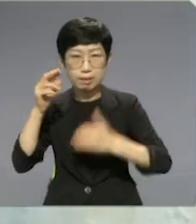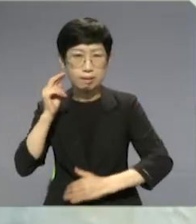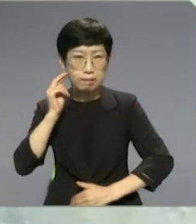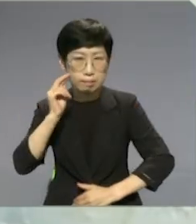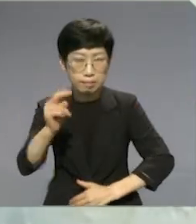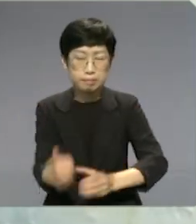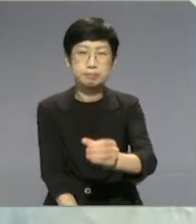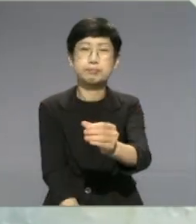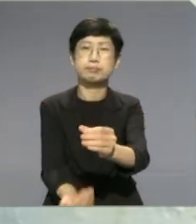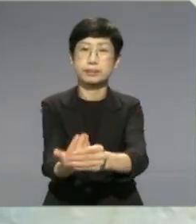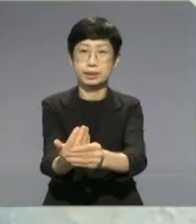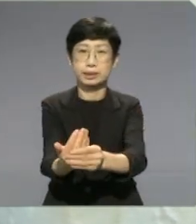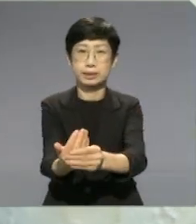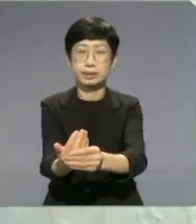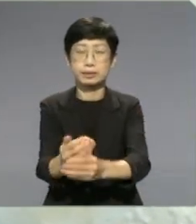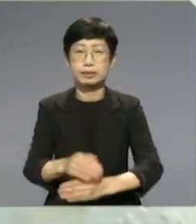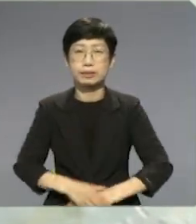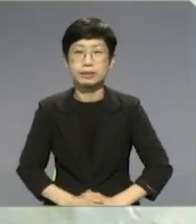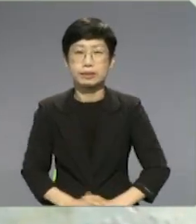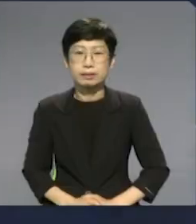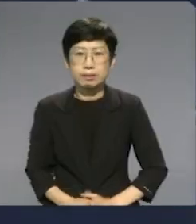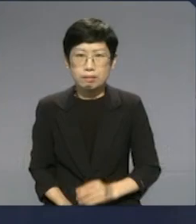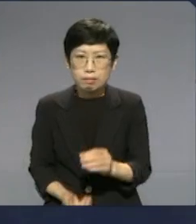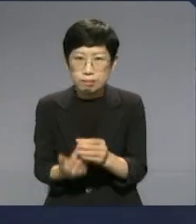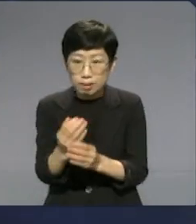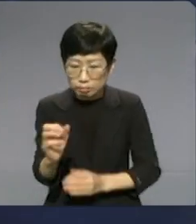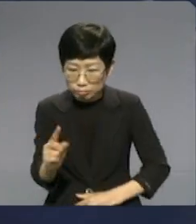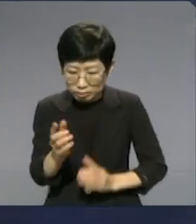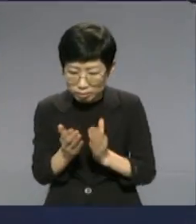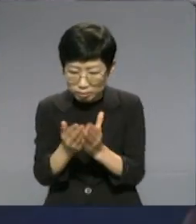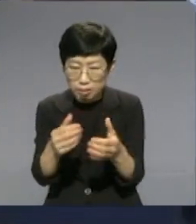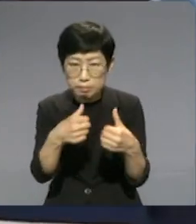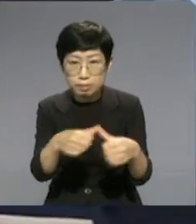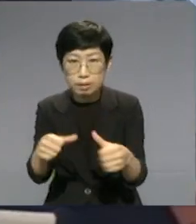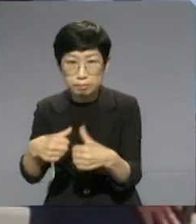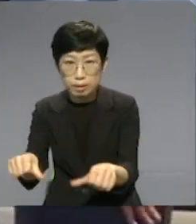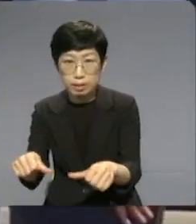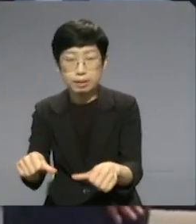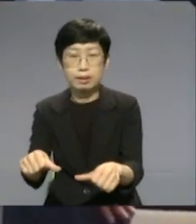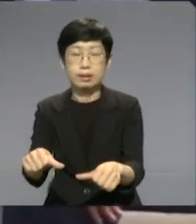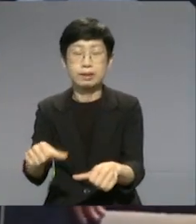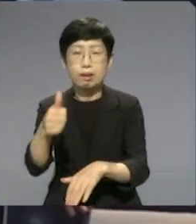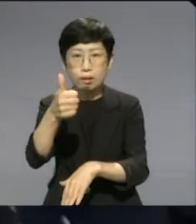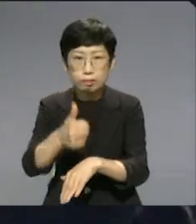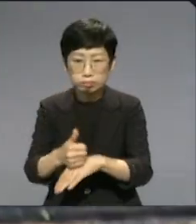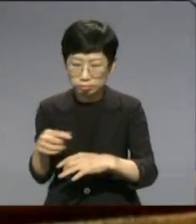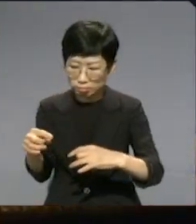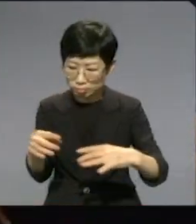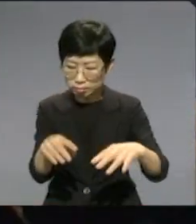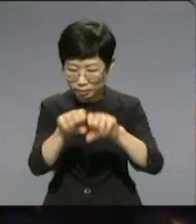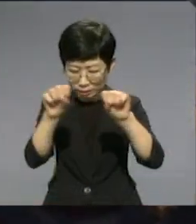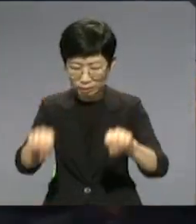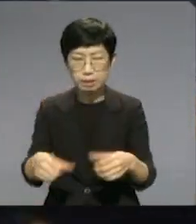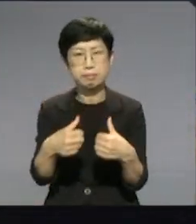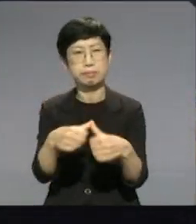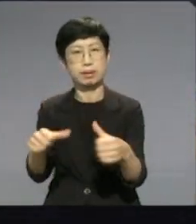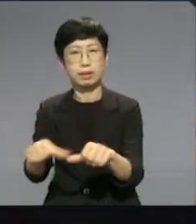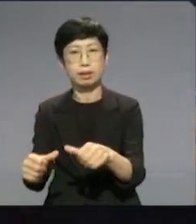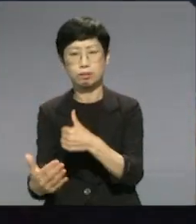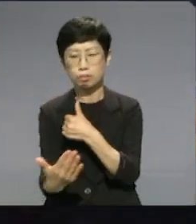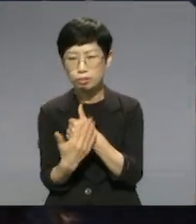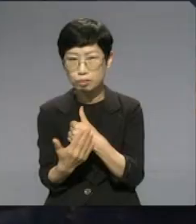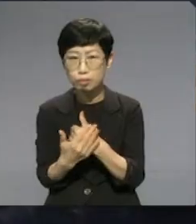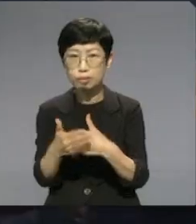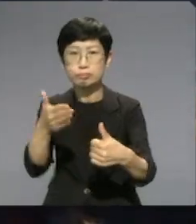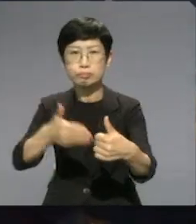북태평양의 표류하게 됐습니다 폭풍의 배가 파손되며 동력을 상실했고 통신 시스템마저 망가져 도움을